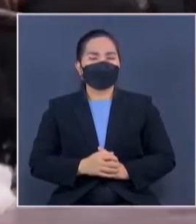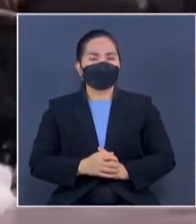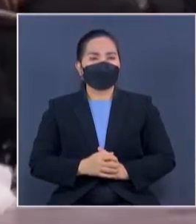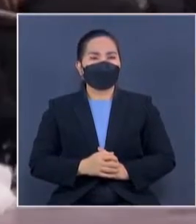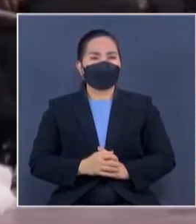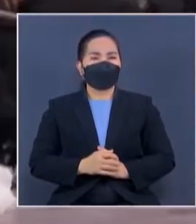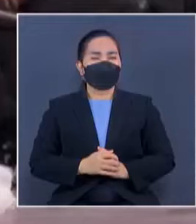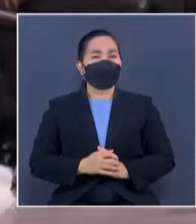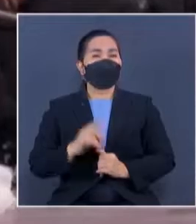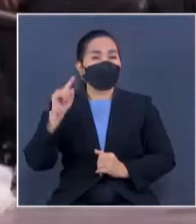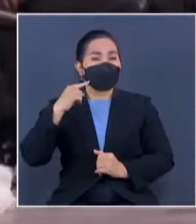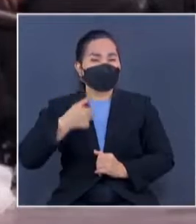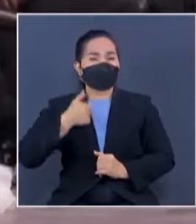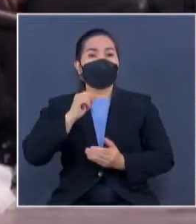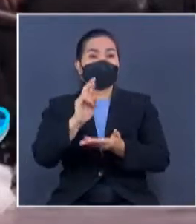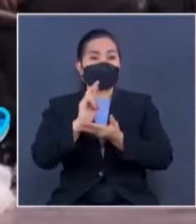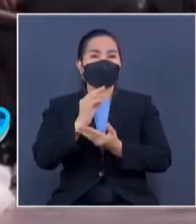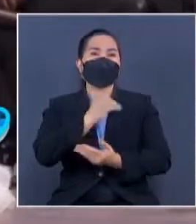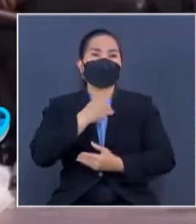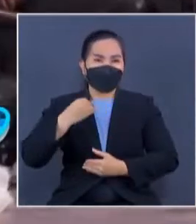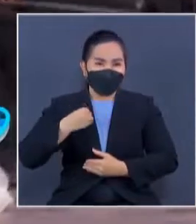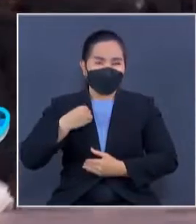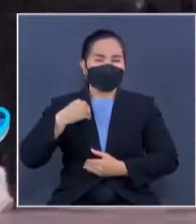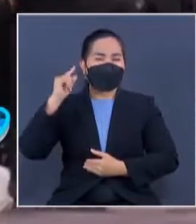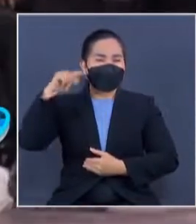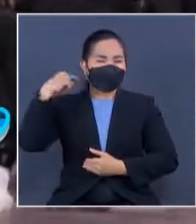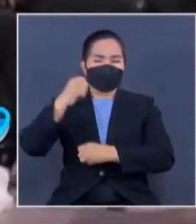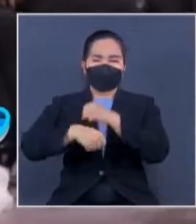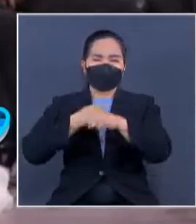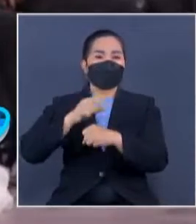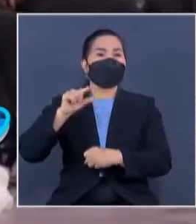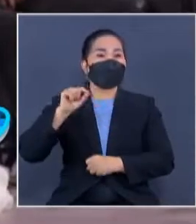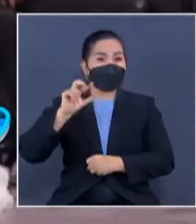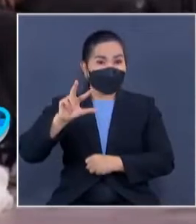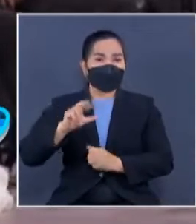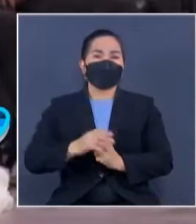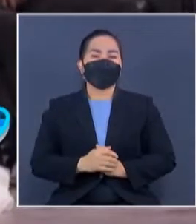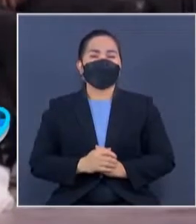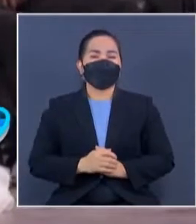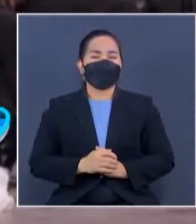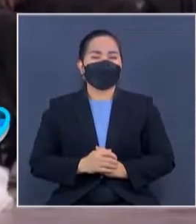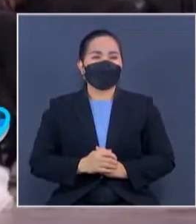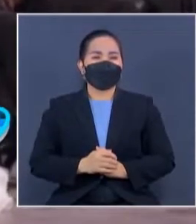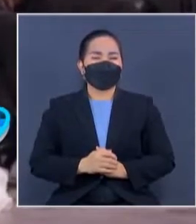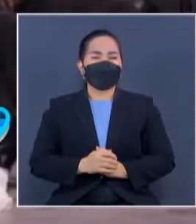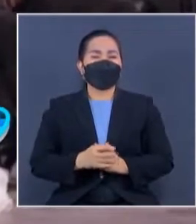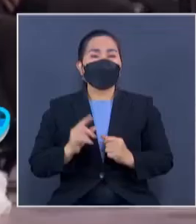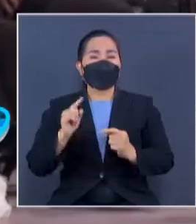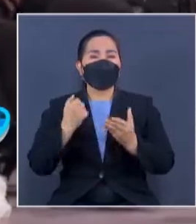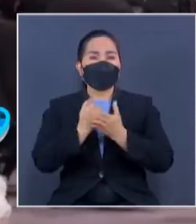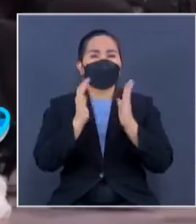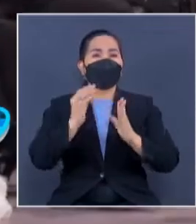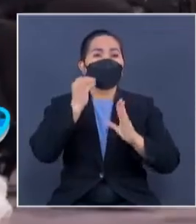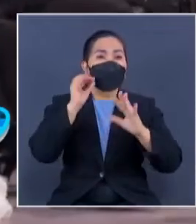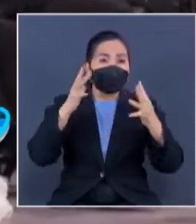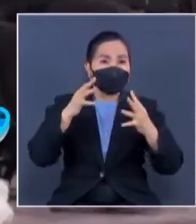สาวงามจากโปแลนด์นะคะคาโรลีนาบิลัฟสกาวัย23ปีที่ได้ชูแคมเปญช่วยเหลือคนไร้บ้านเข้าถึงวัคซีนโควิด